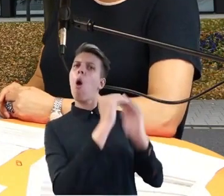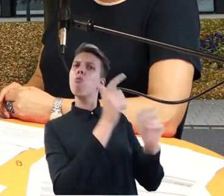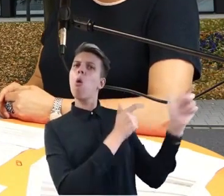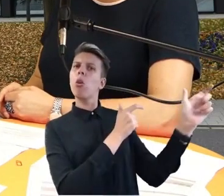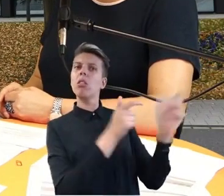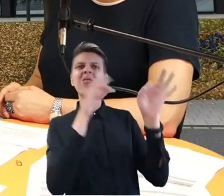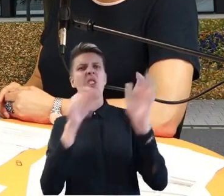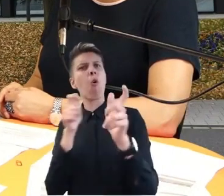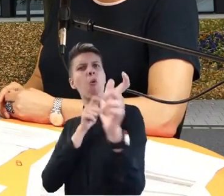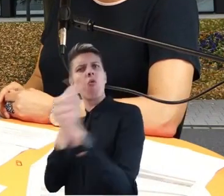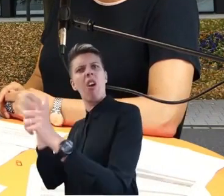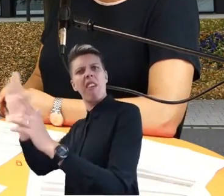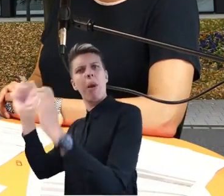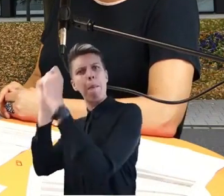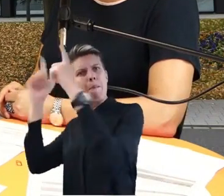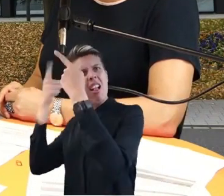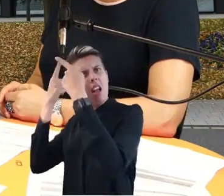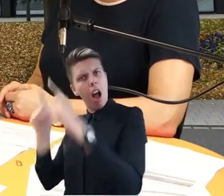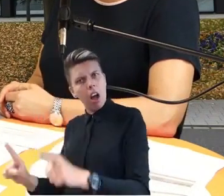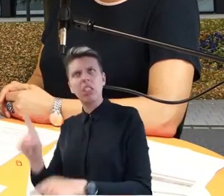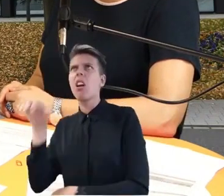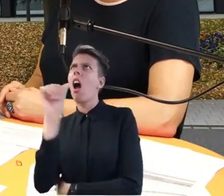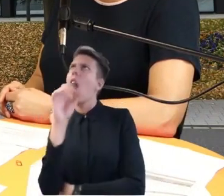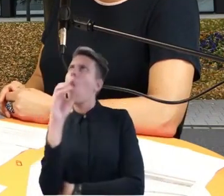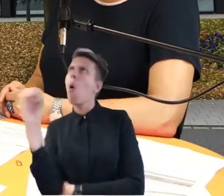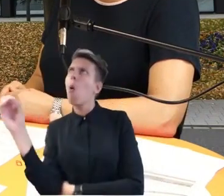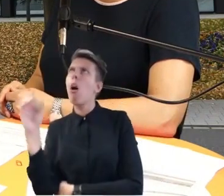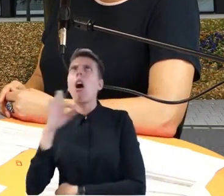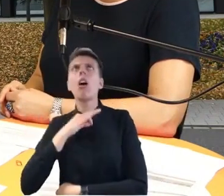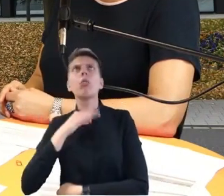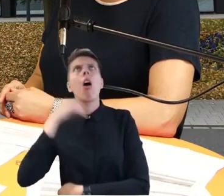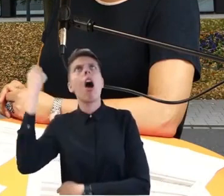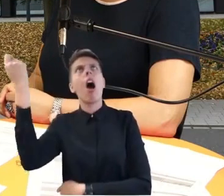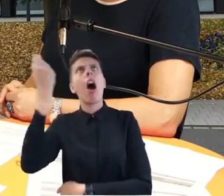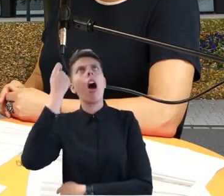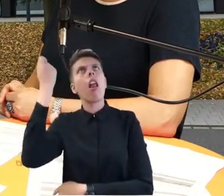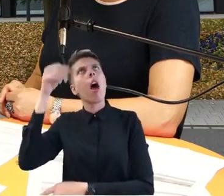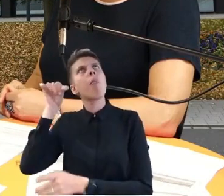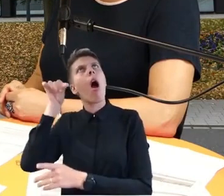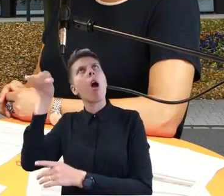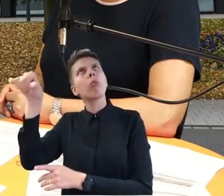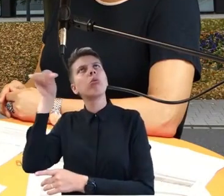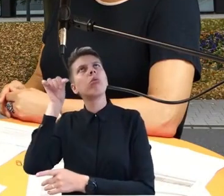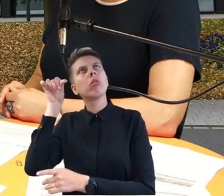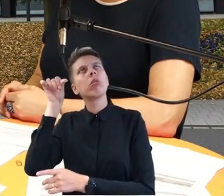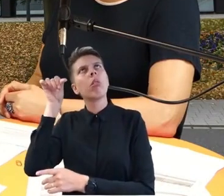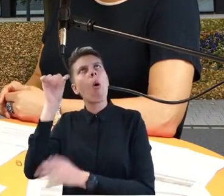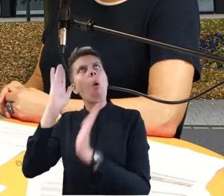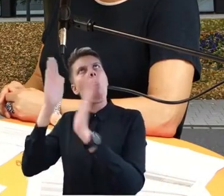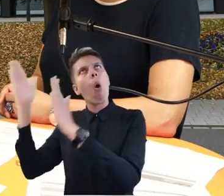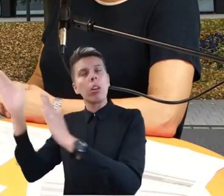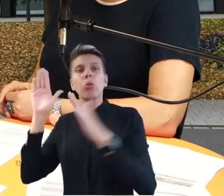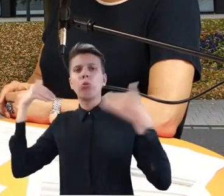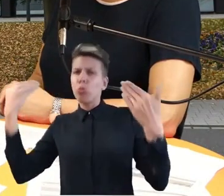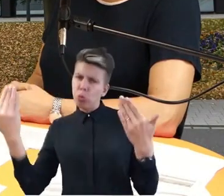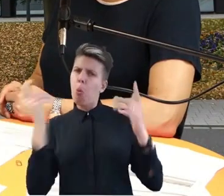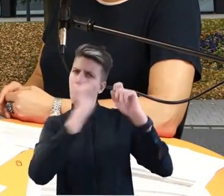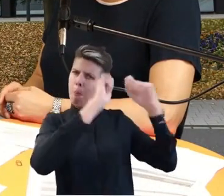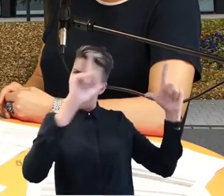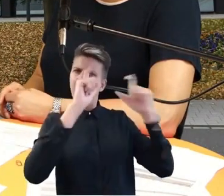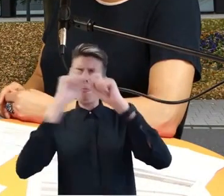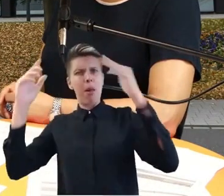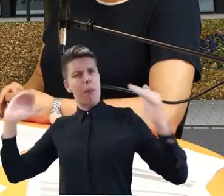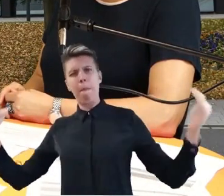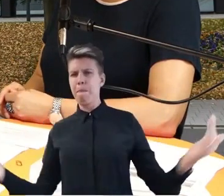feuermann feuerwehrmann für steht da vielleicht darunter ein alarm- und ausrückeordnung und wir versuchen eben über diese dieses zusammenbringen all dieser